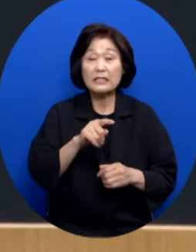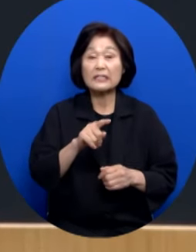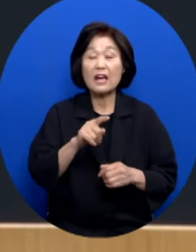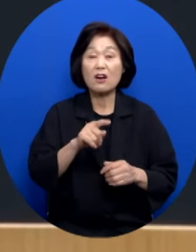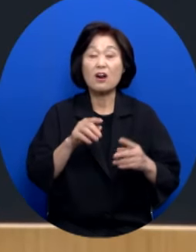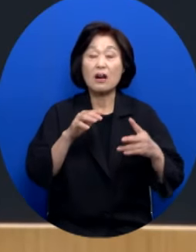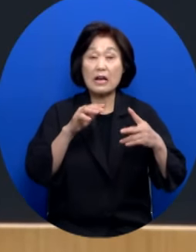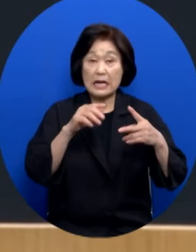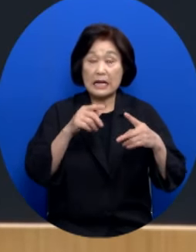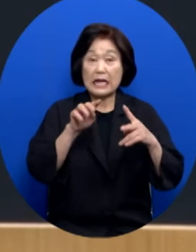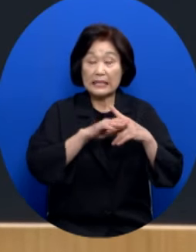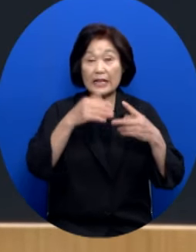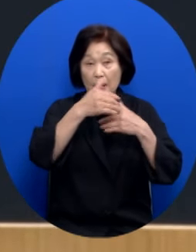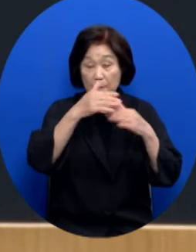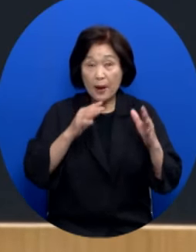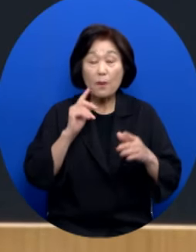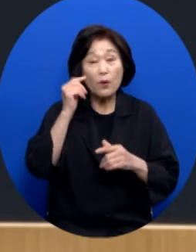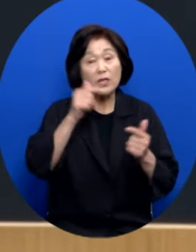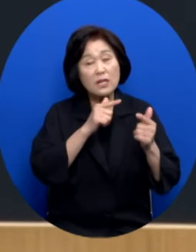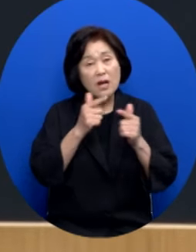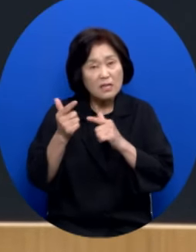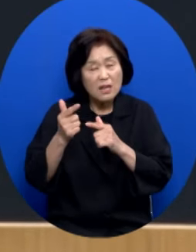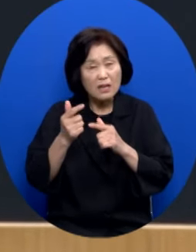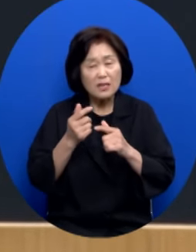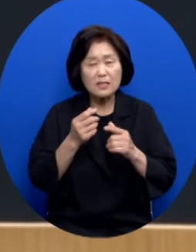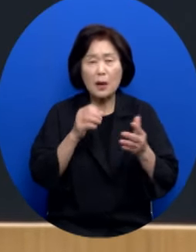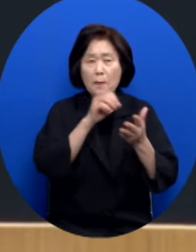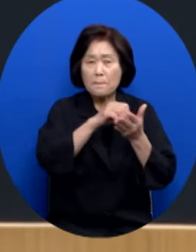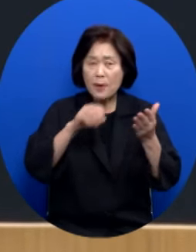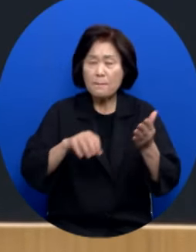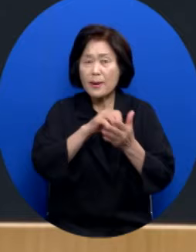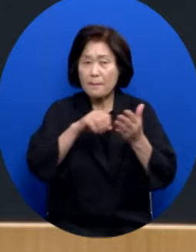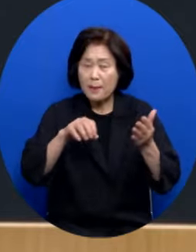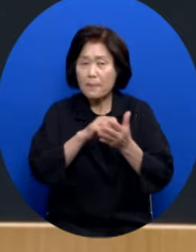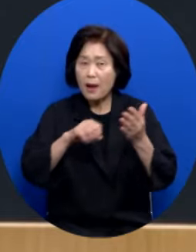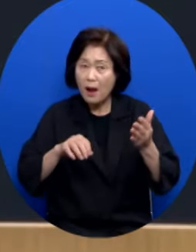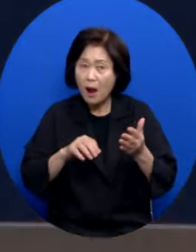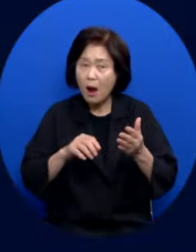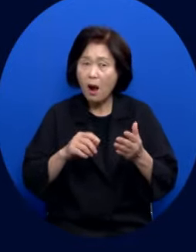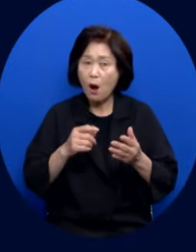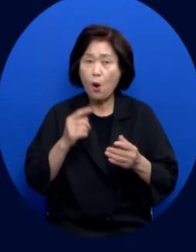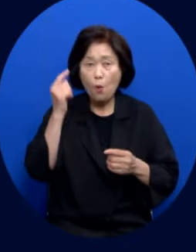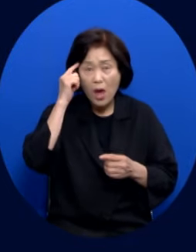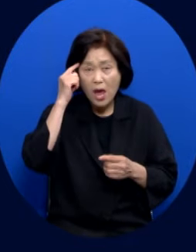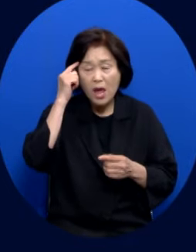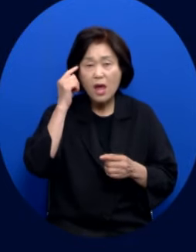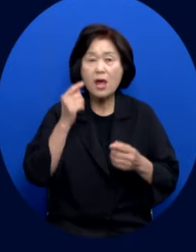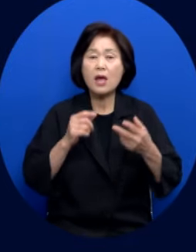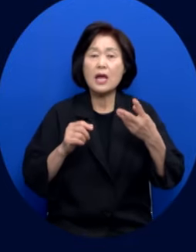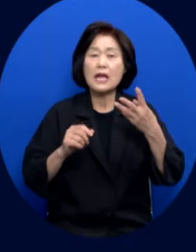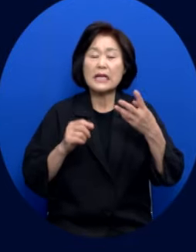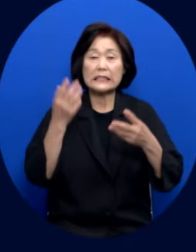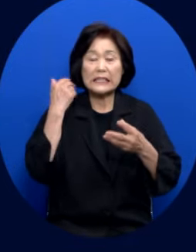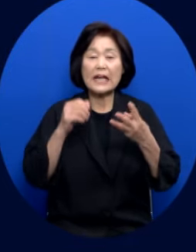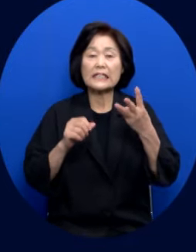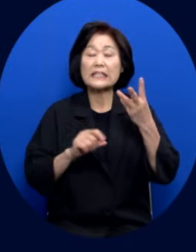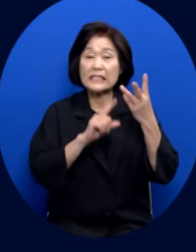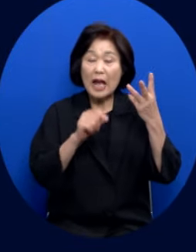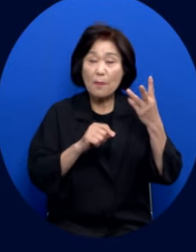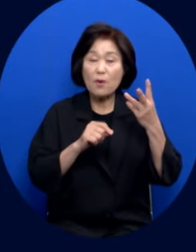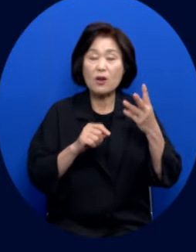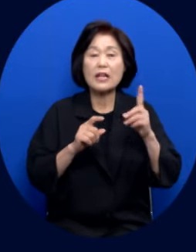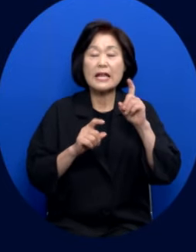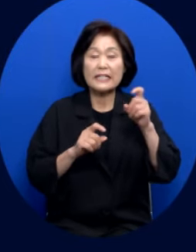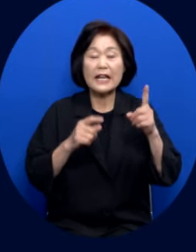다락방 목회자들 사이에서 대규모 탈퇴 움직임이 포착됐습니다 앞서 지난 3월 다락방 소속 11개